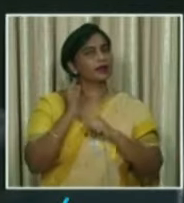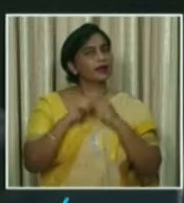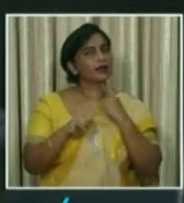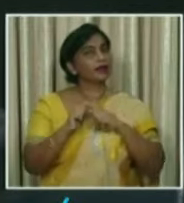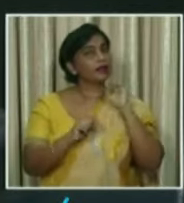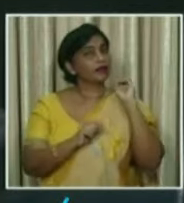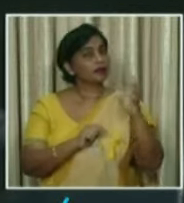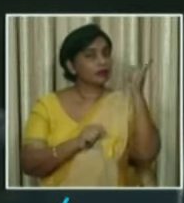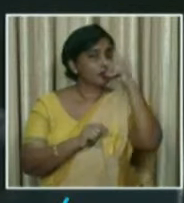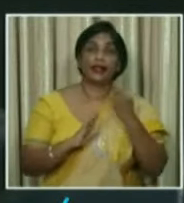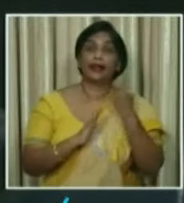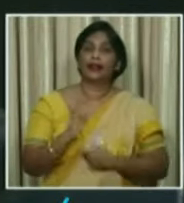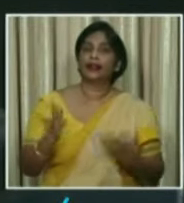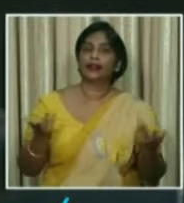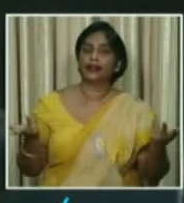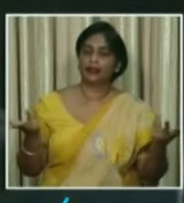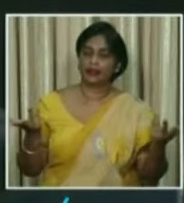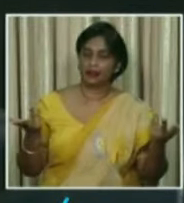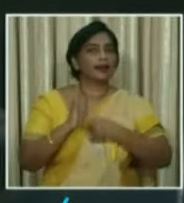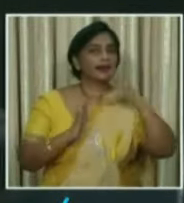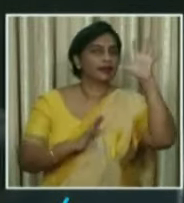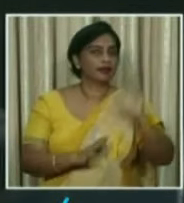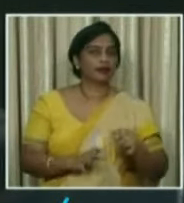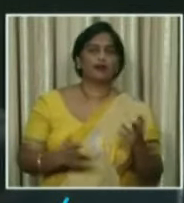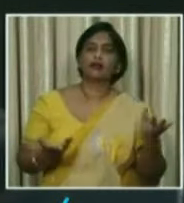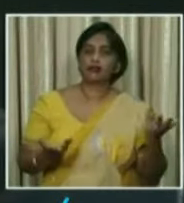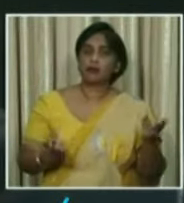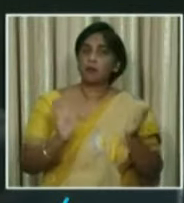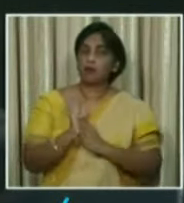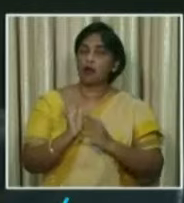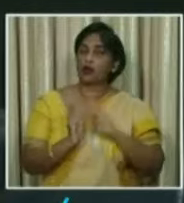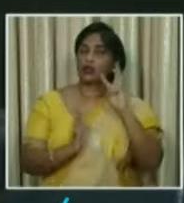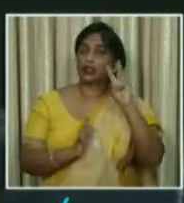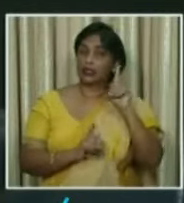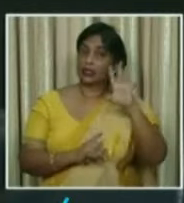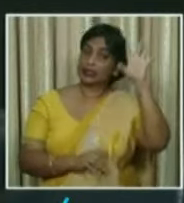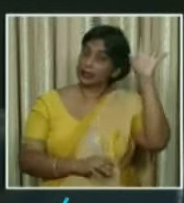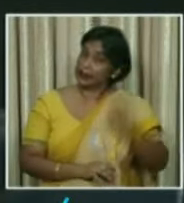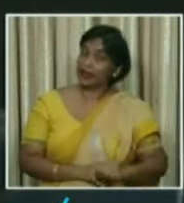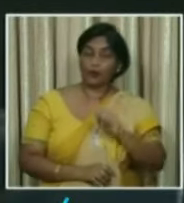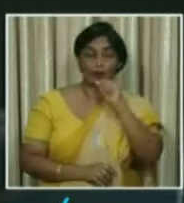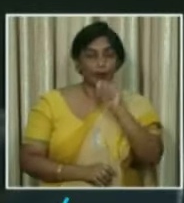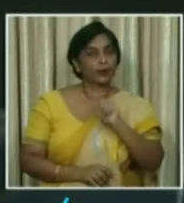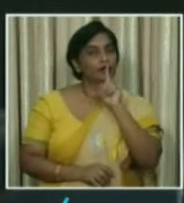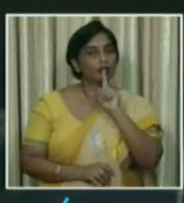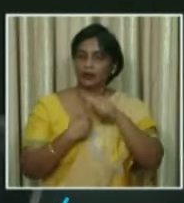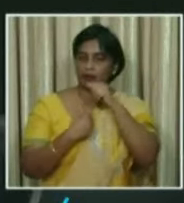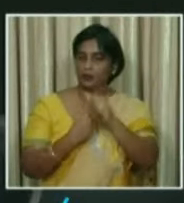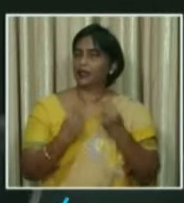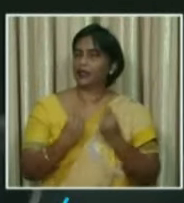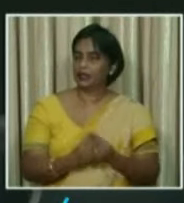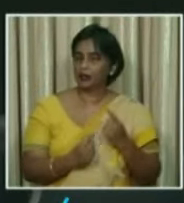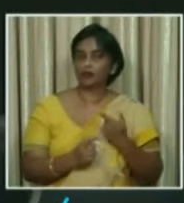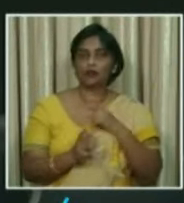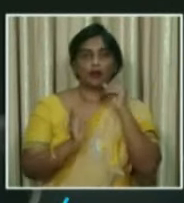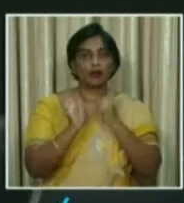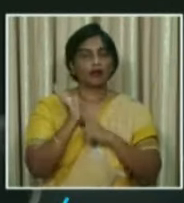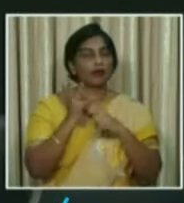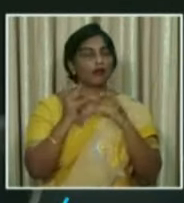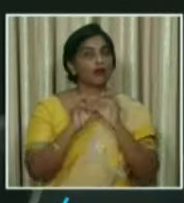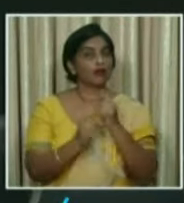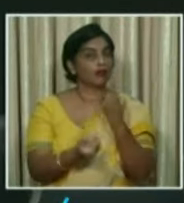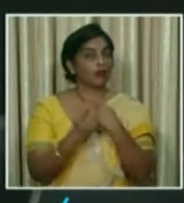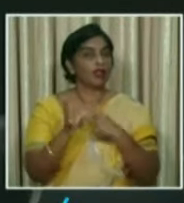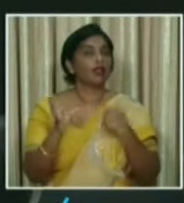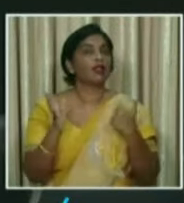පේය 130ක් ගහලා. ඉතින් නීතිය මාර්තු 31 වෙනිදා ගේනවාමයි කියලා කිව්වා. හැබැයි ගේනාවේ නැහැ. සූදු නියාමන අධිකාරී